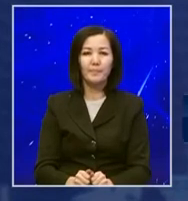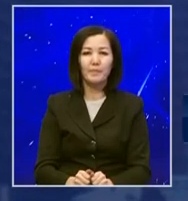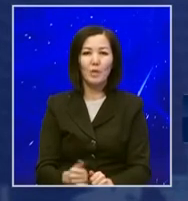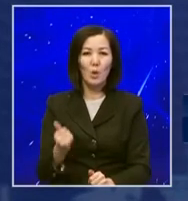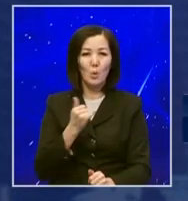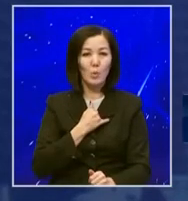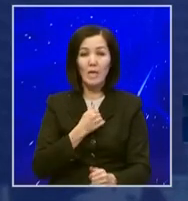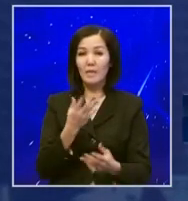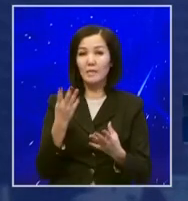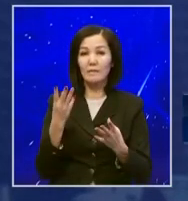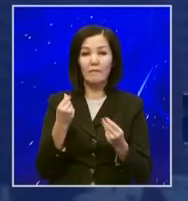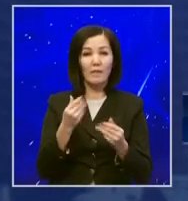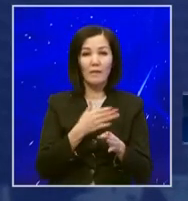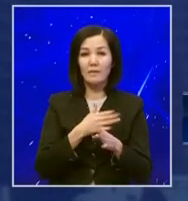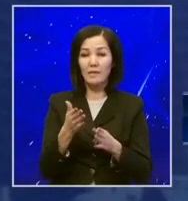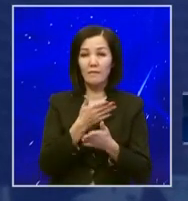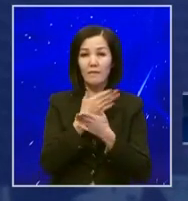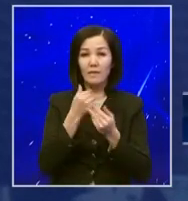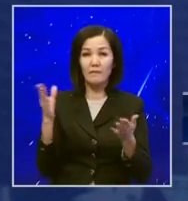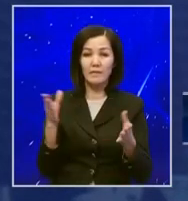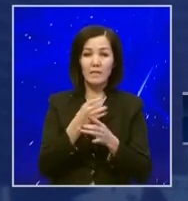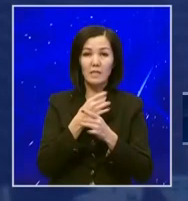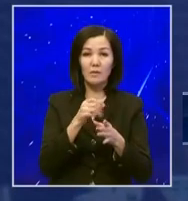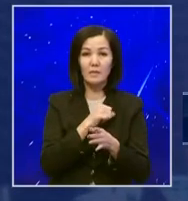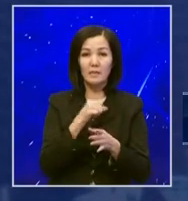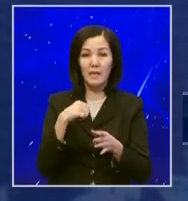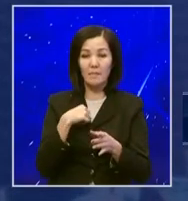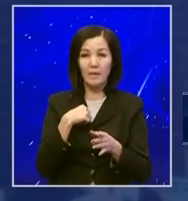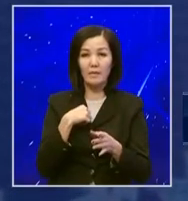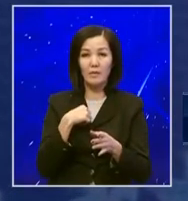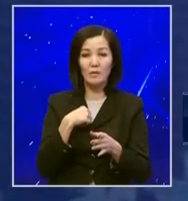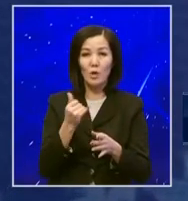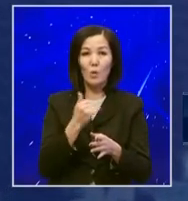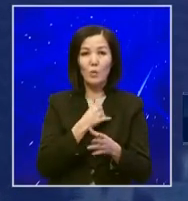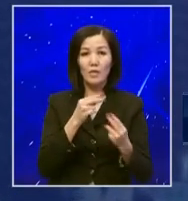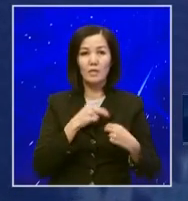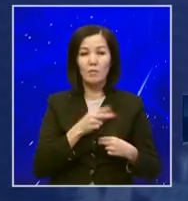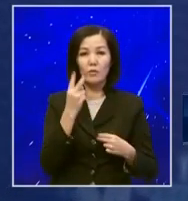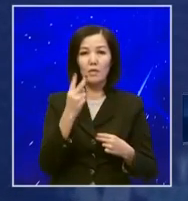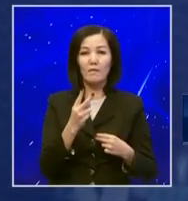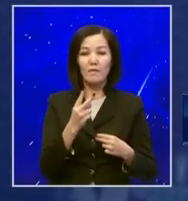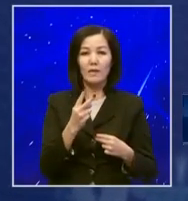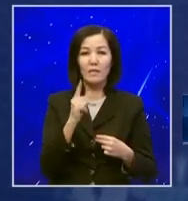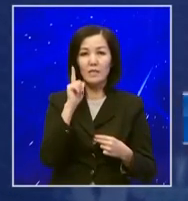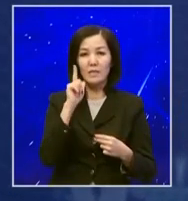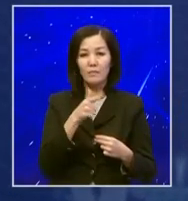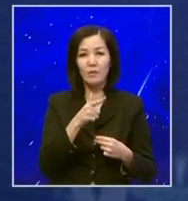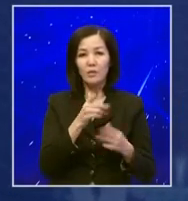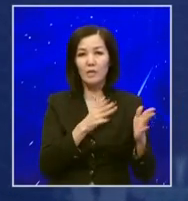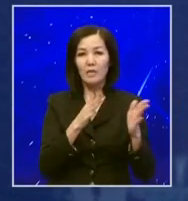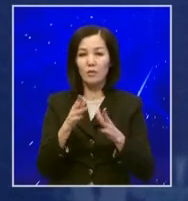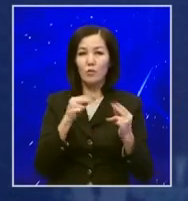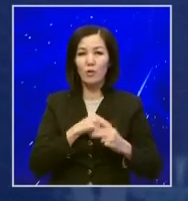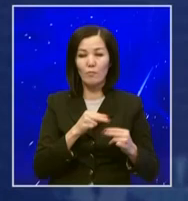У нас нет никакого финансирования. Всю церемонию мы организовали самостоятельно. У нас работают 2 диспетчера, которые и координируют работу